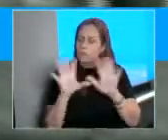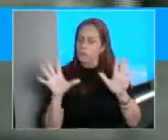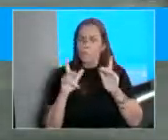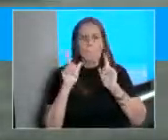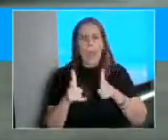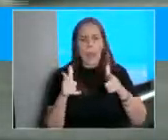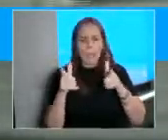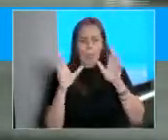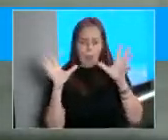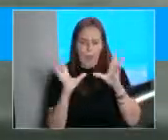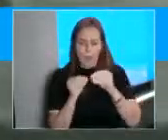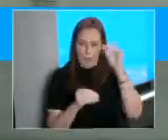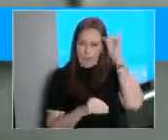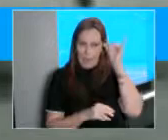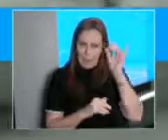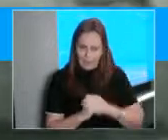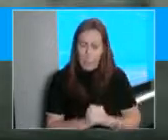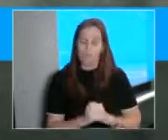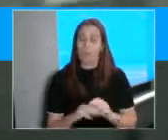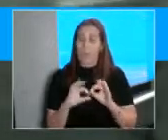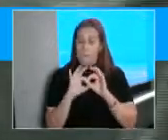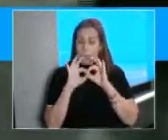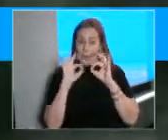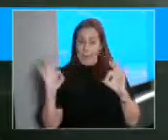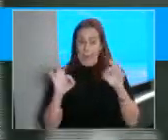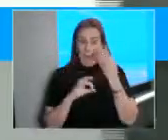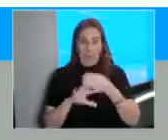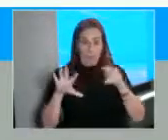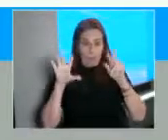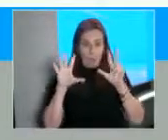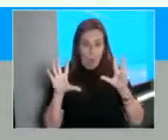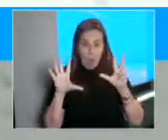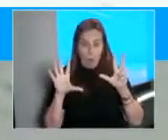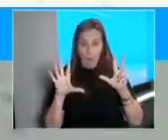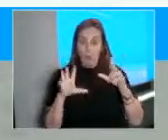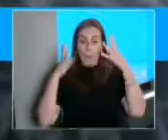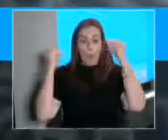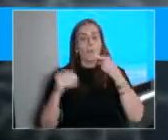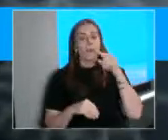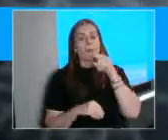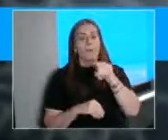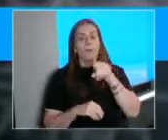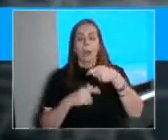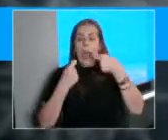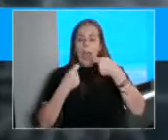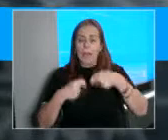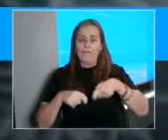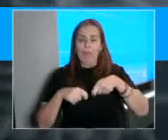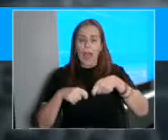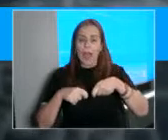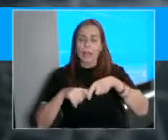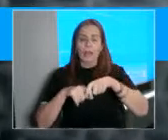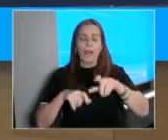הירדני במלחמת העצמאות. בתחילת 1948 מינה אותה דוד בן גוריון לחברת מועצת